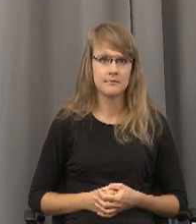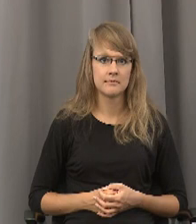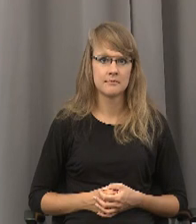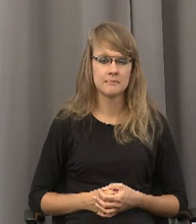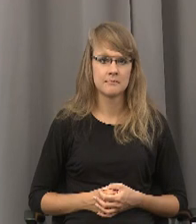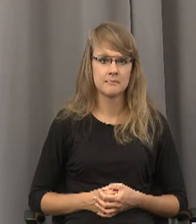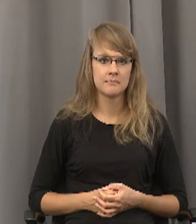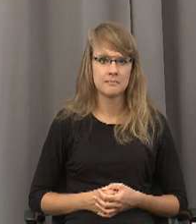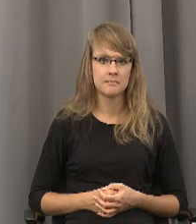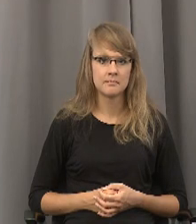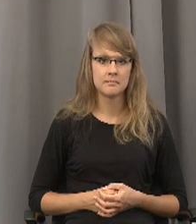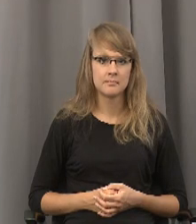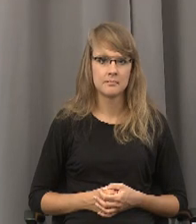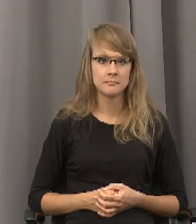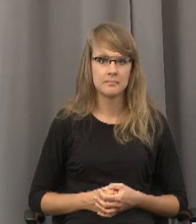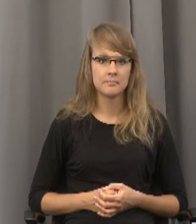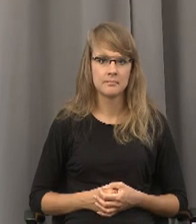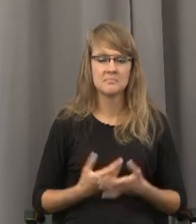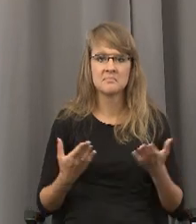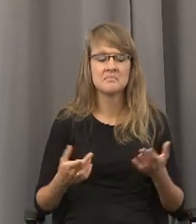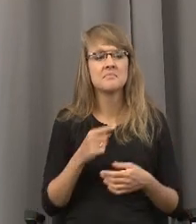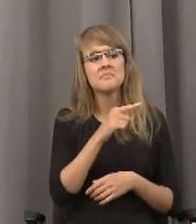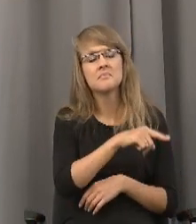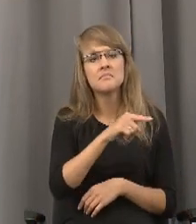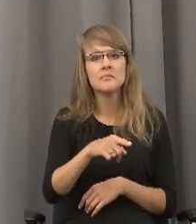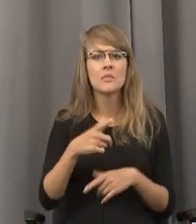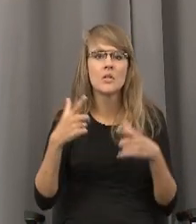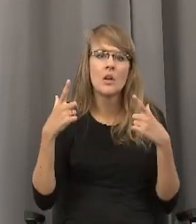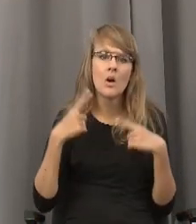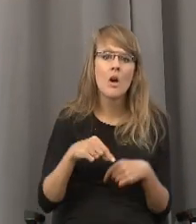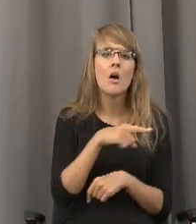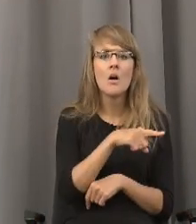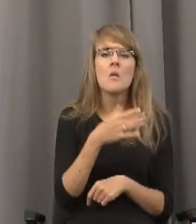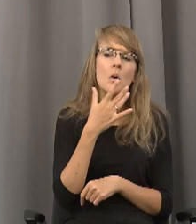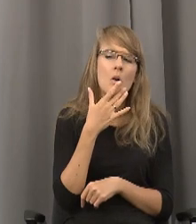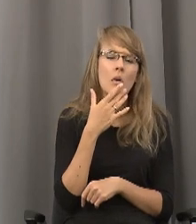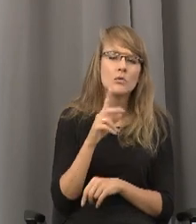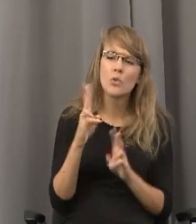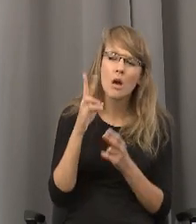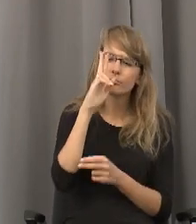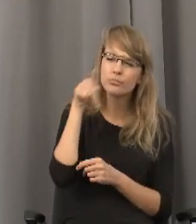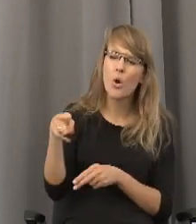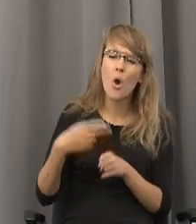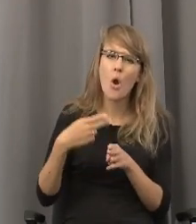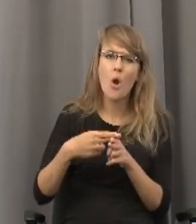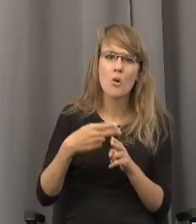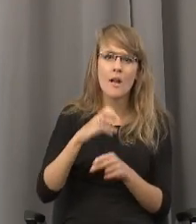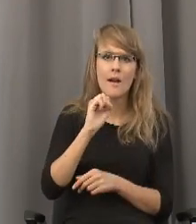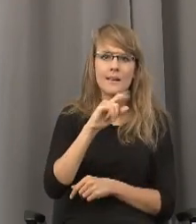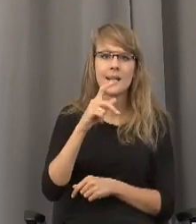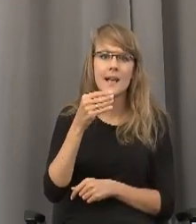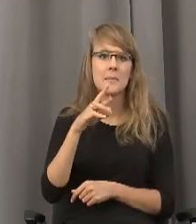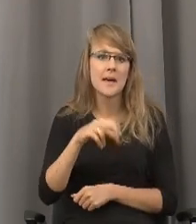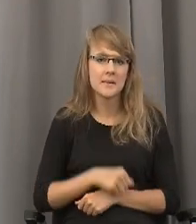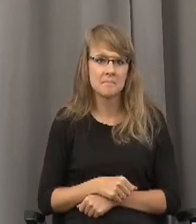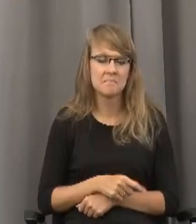jakie są objawy według ankietowanych, pierwsze objawy choroby Alzheimera? Tu jest, pojawia się